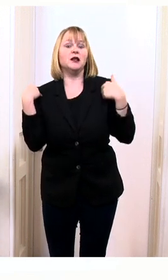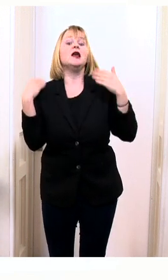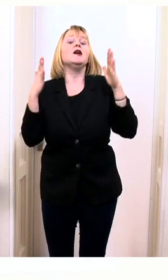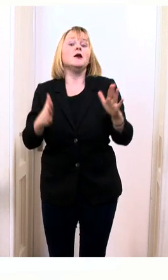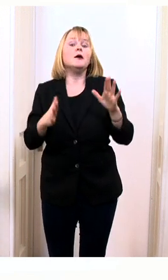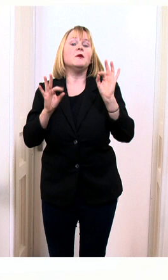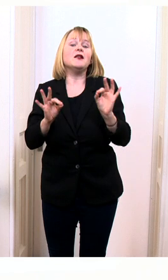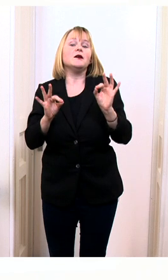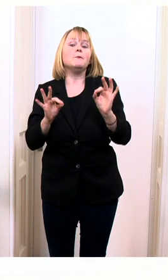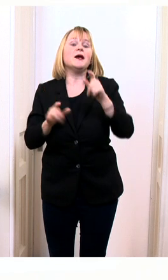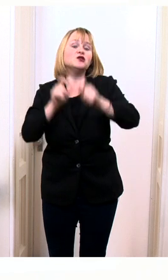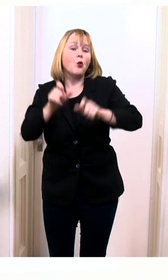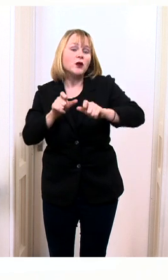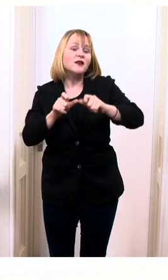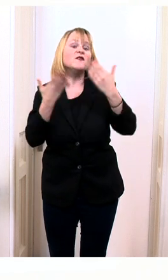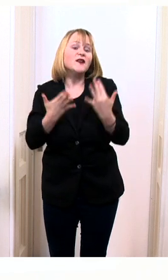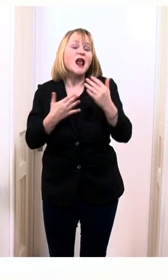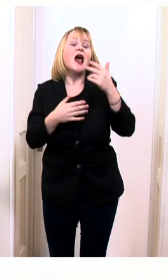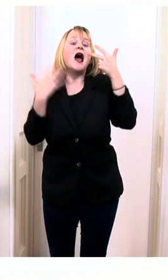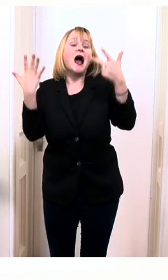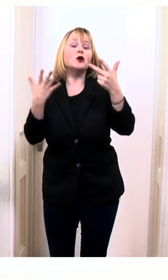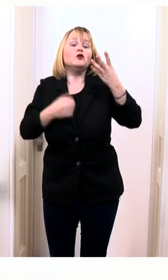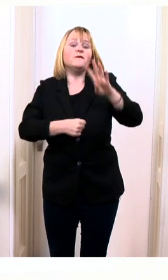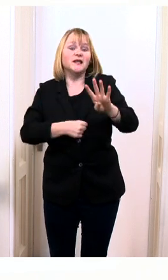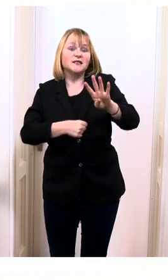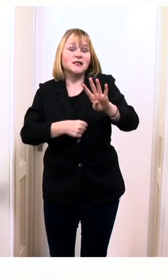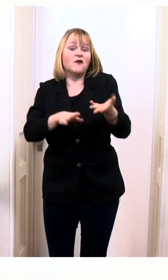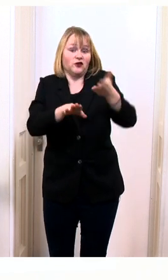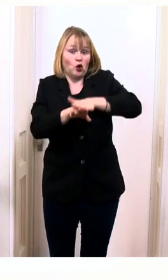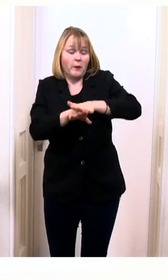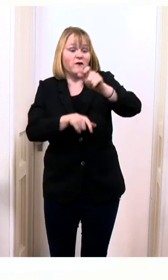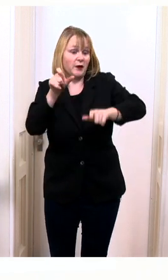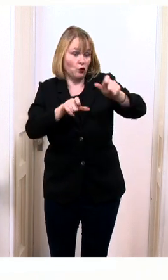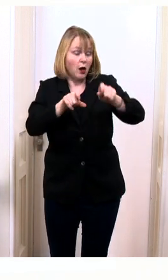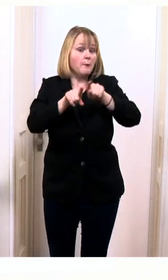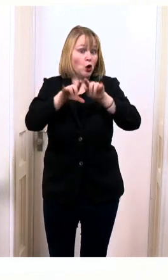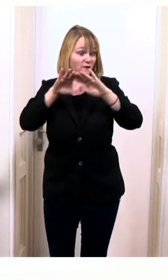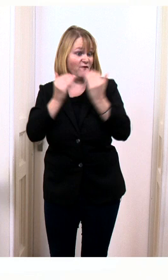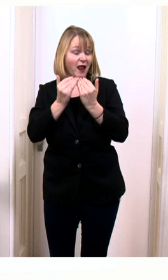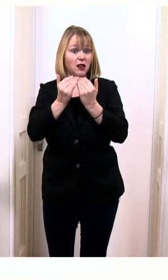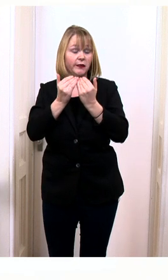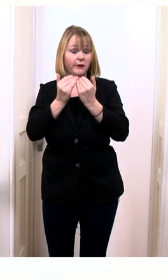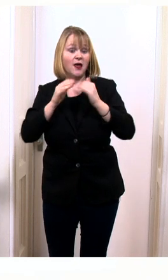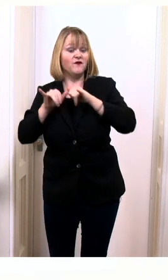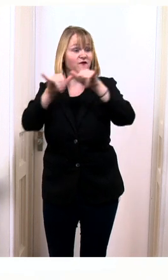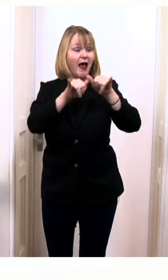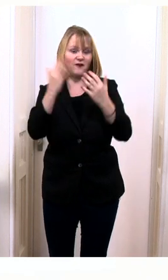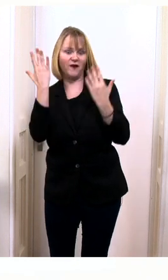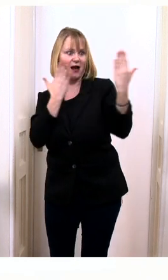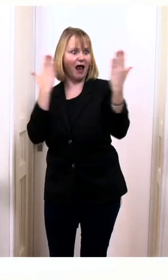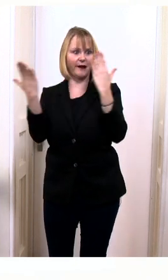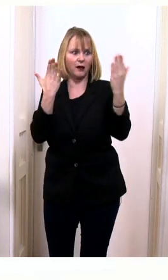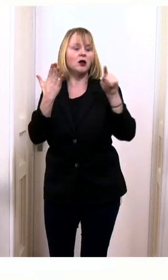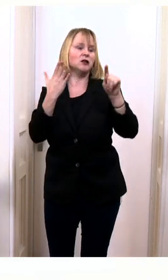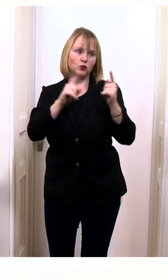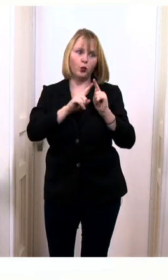48 verstorbenen Personen, was uns auch im weltweiten Vergleich hochgerechnet auf dann 100.000 oder 1 Million Einwohner eben